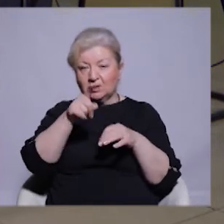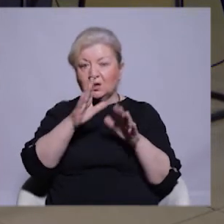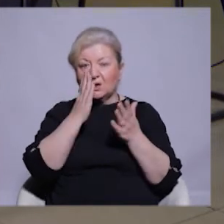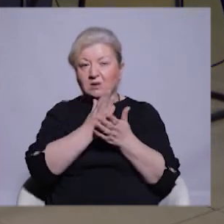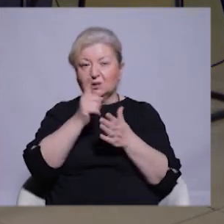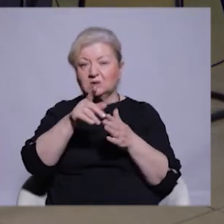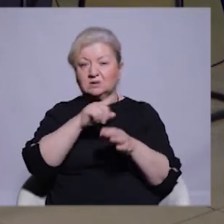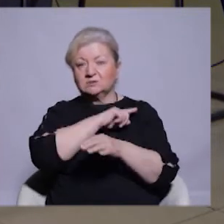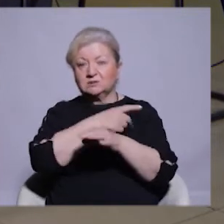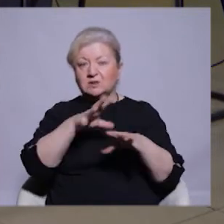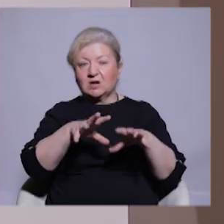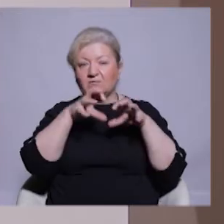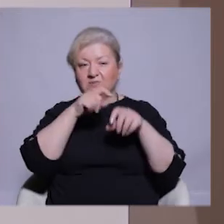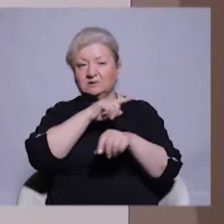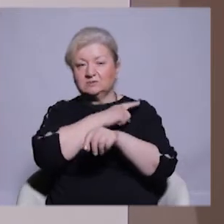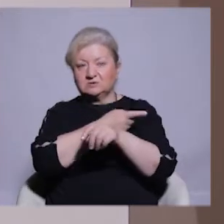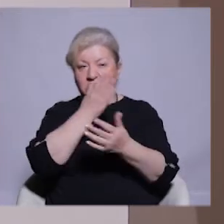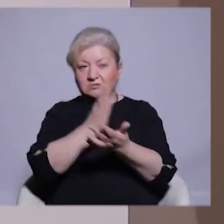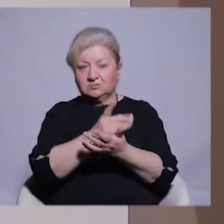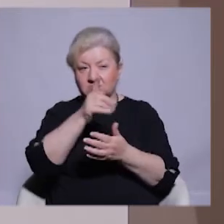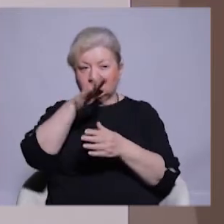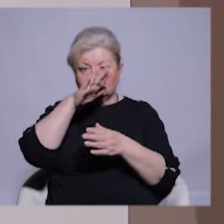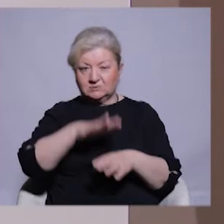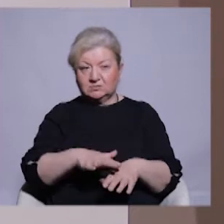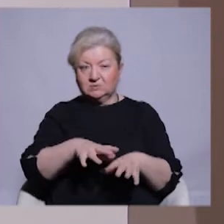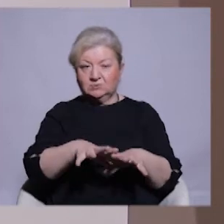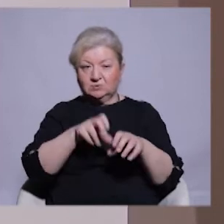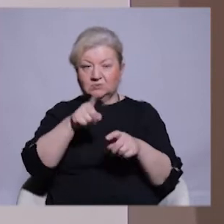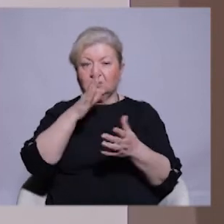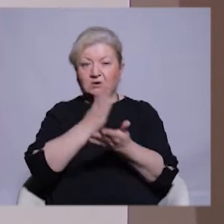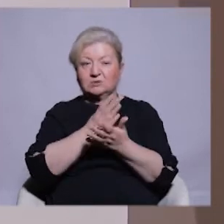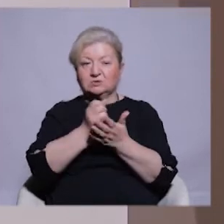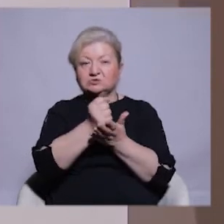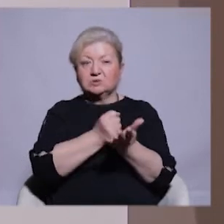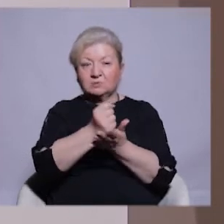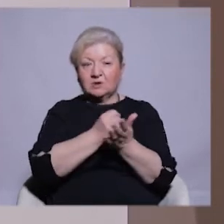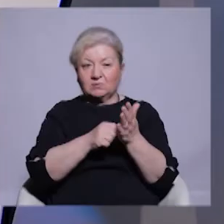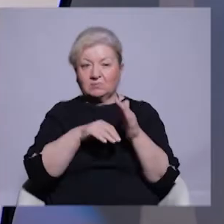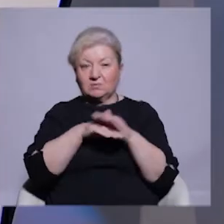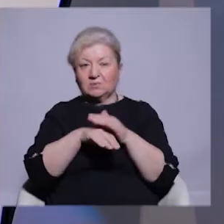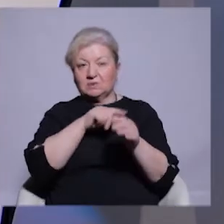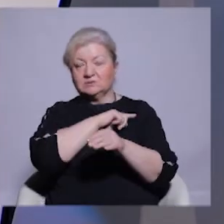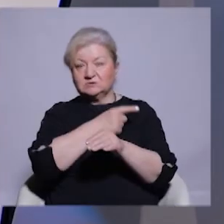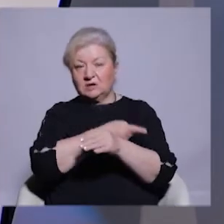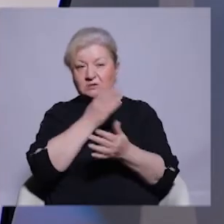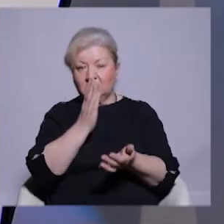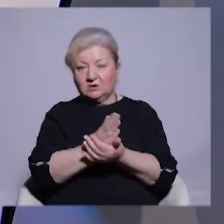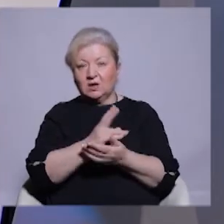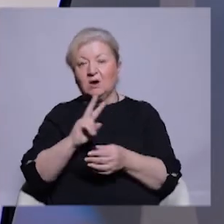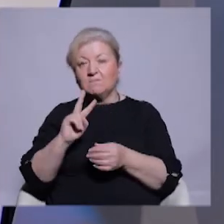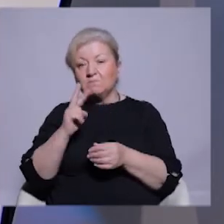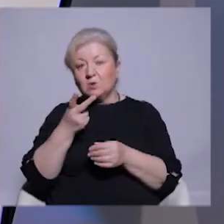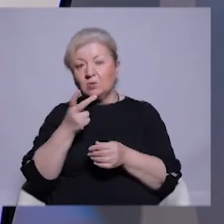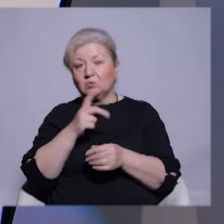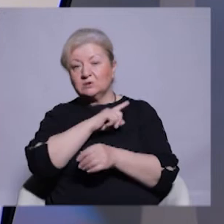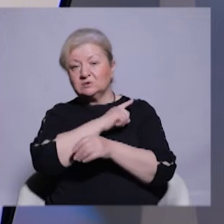არის გრავიტაციის ძალა, F გრავიტაციის, რომელიც შემნახველი ძალაა. შემნახველი ძალა და